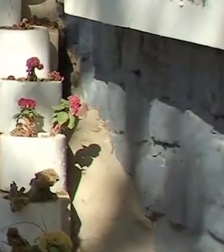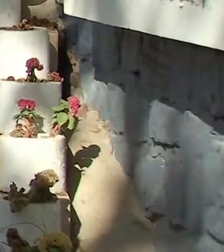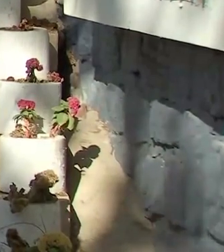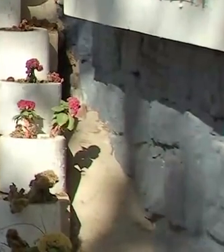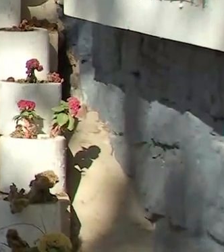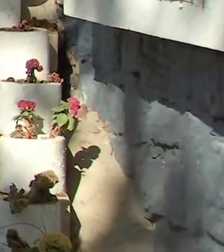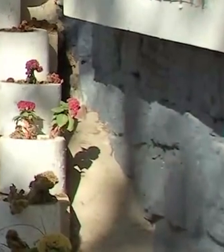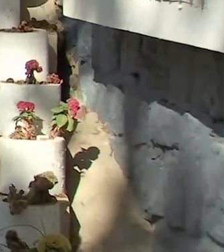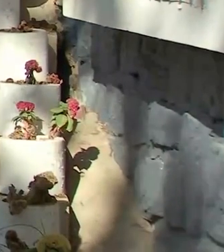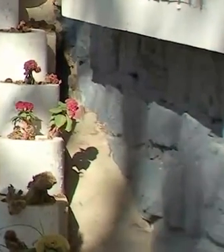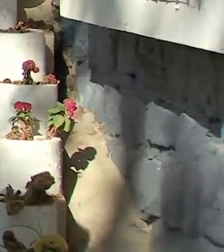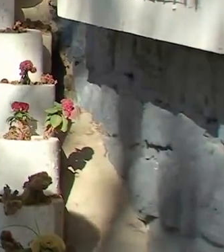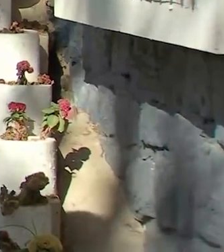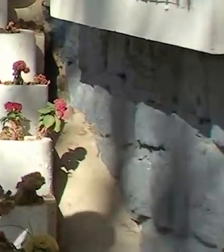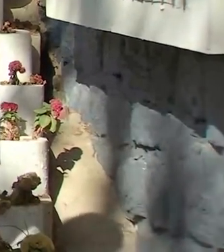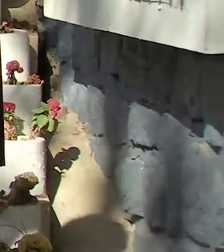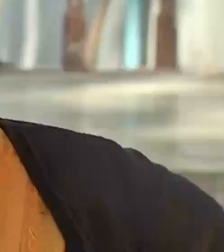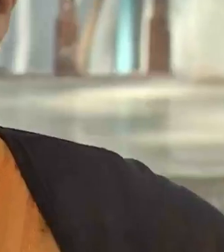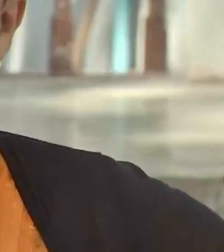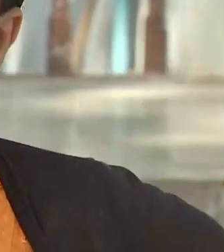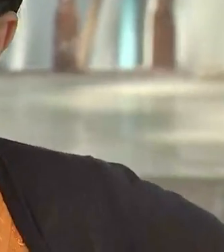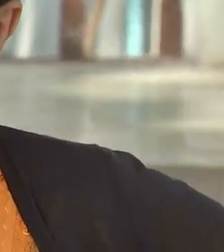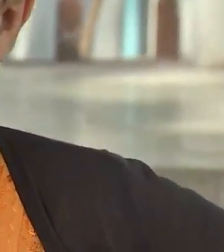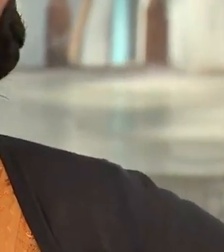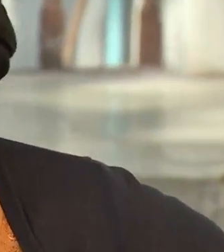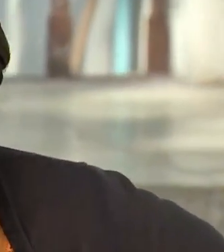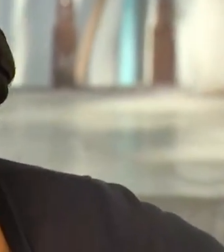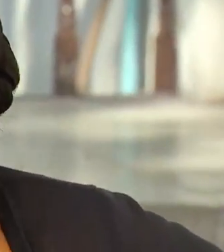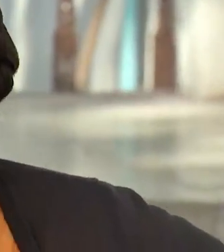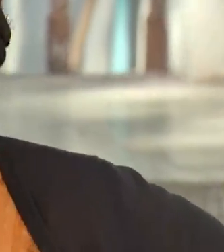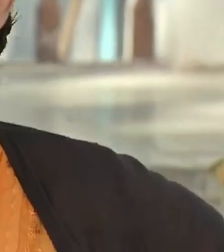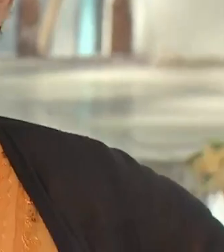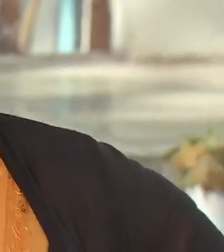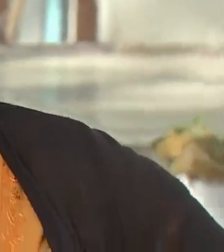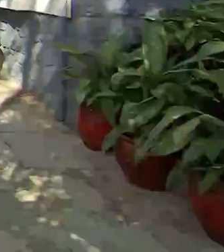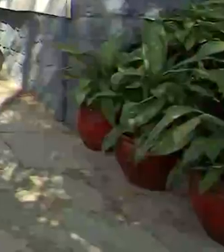Salim öptü yanaklarından, kendine çekip sarıldı. Sevim daha soğuk öptü.